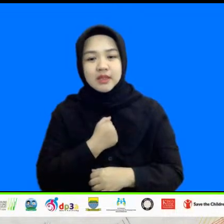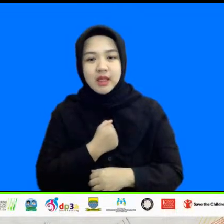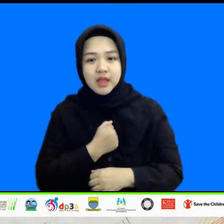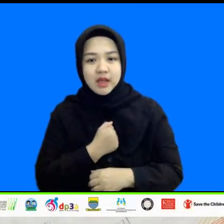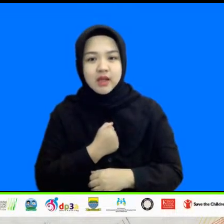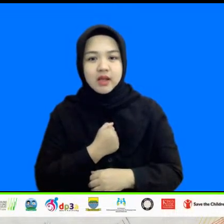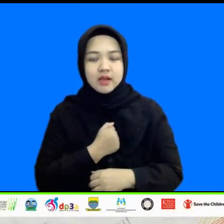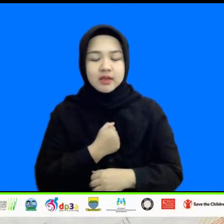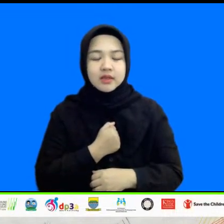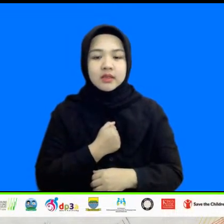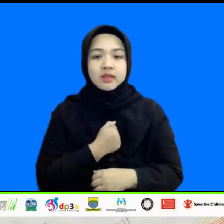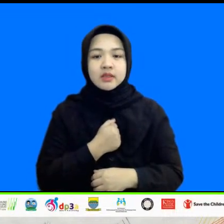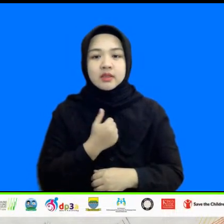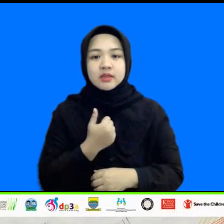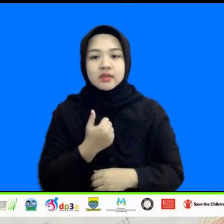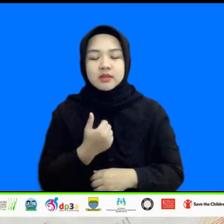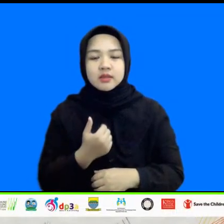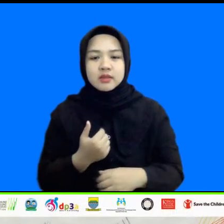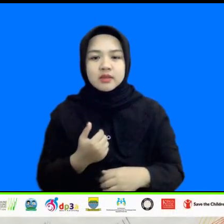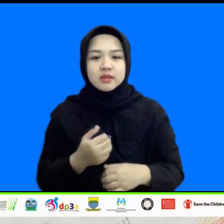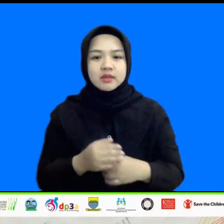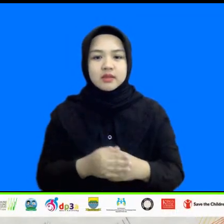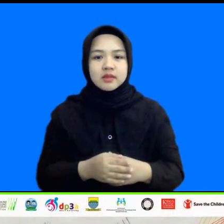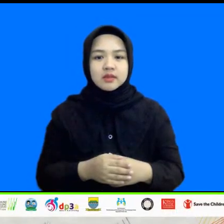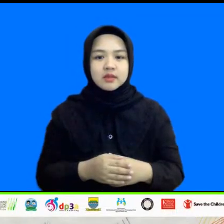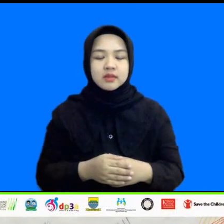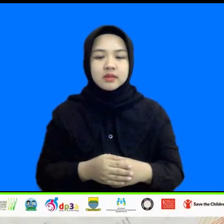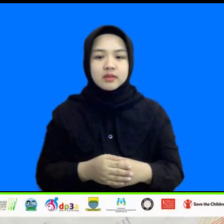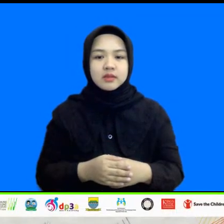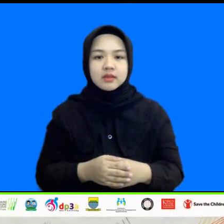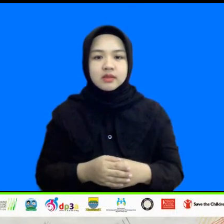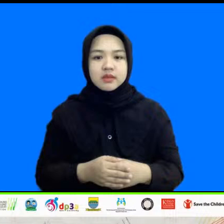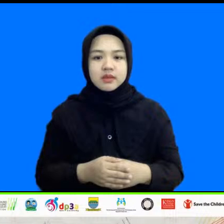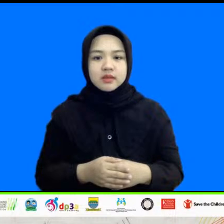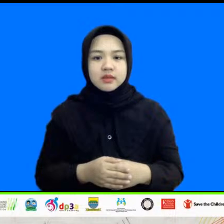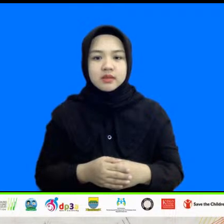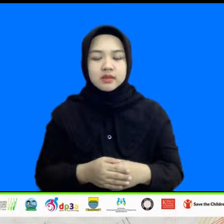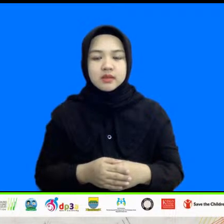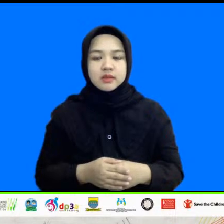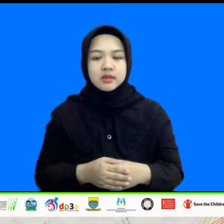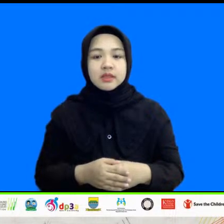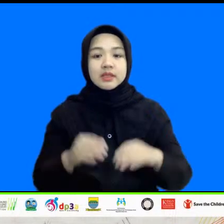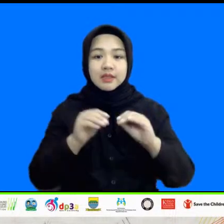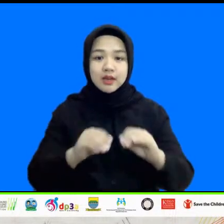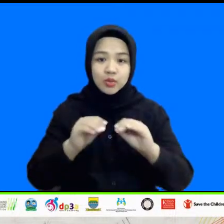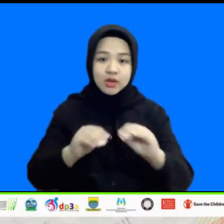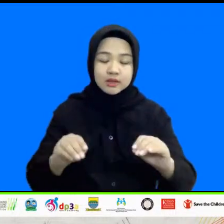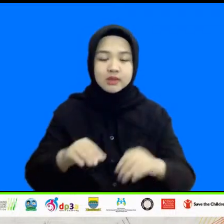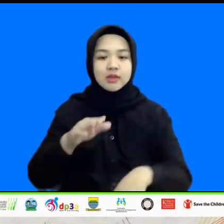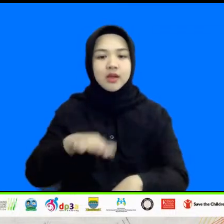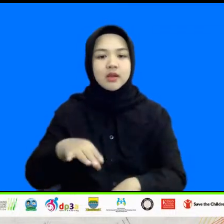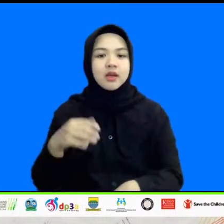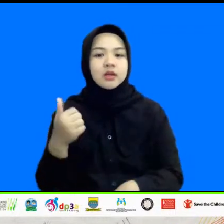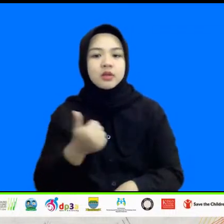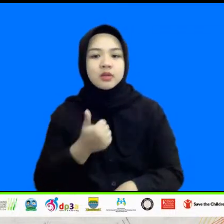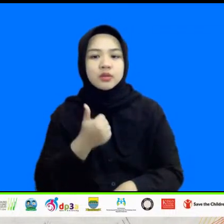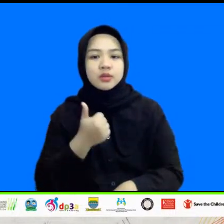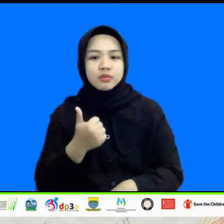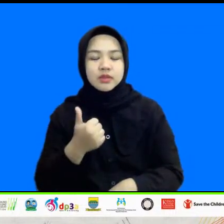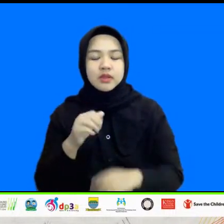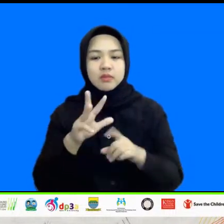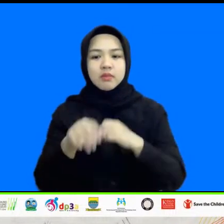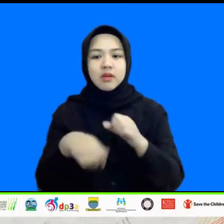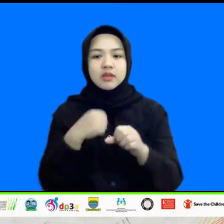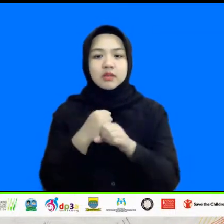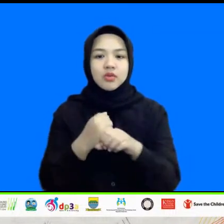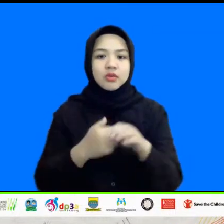eh, apa ya di di apa ya diedukasi si anak untuk bisa di atas 19 tahun